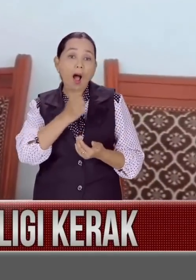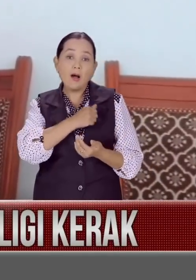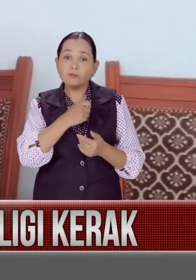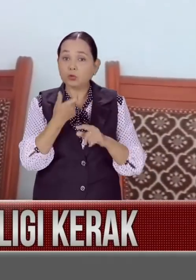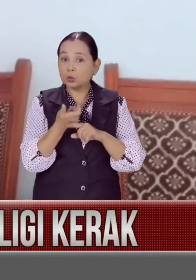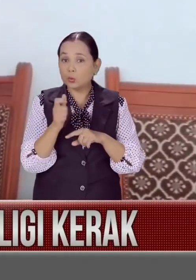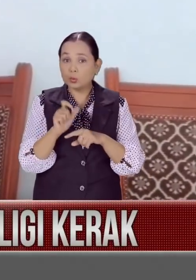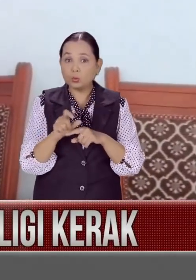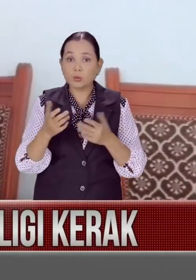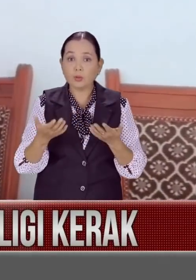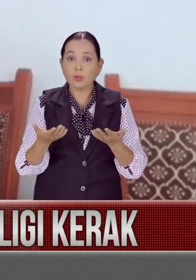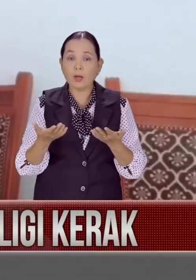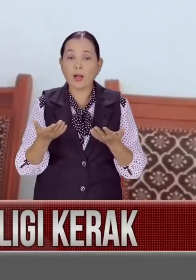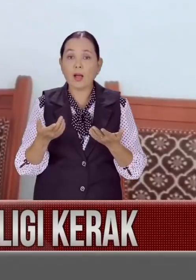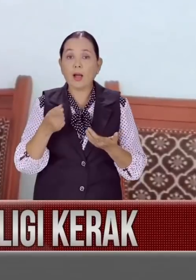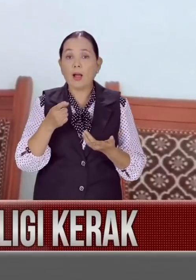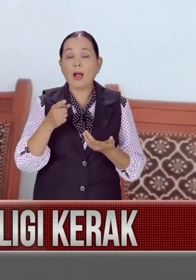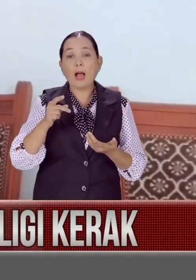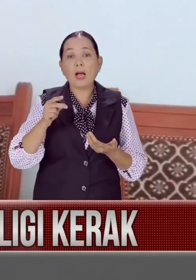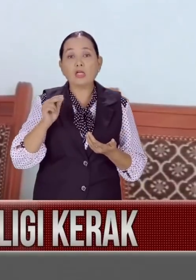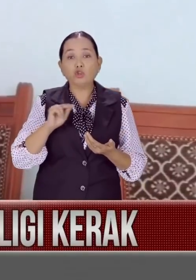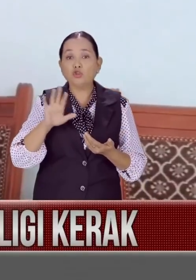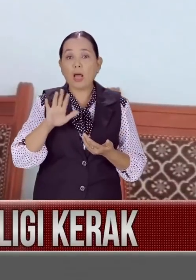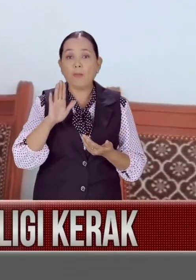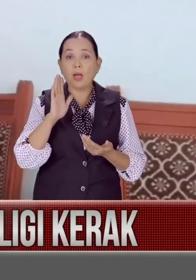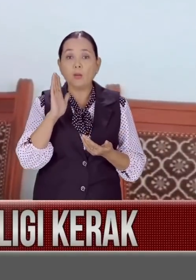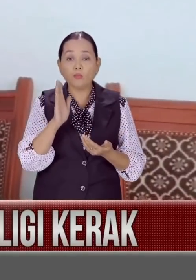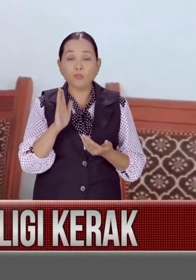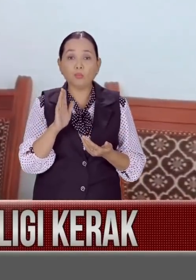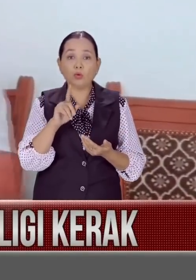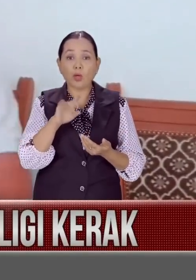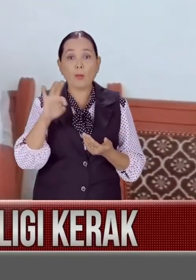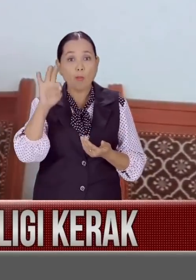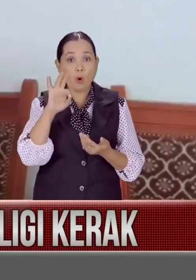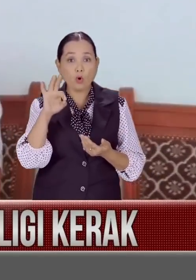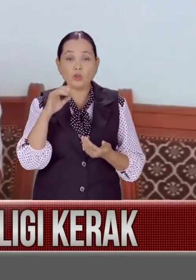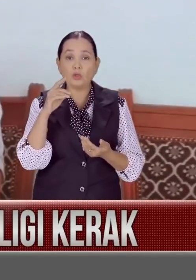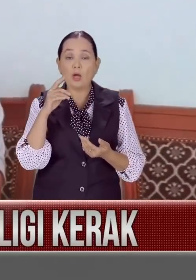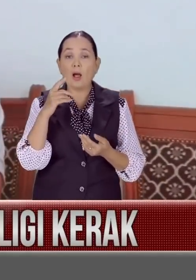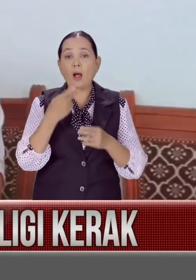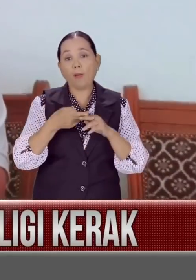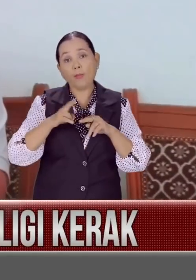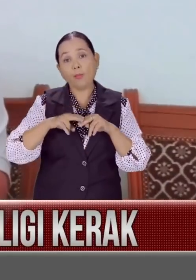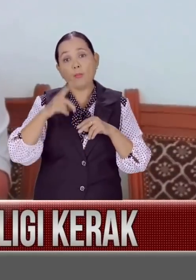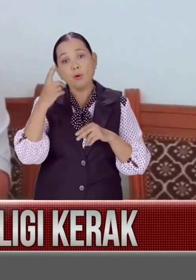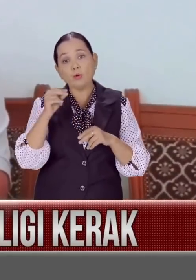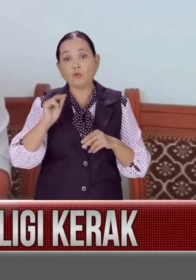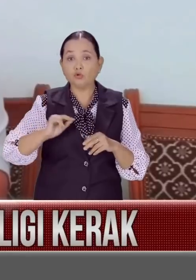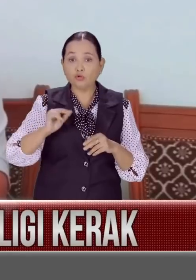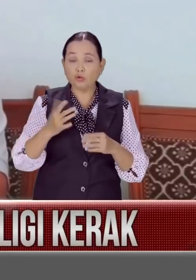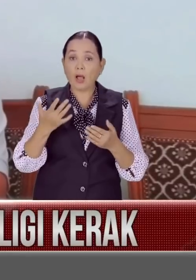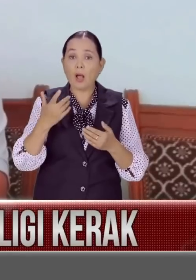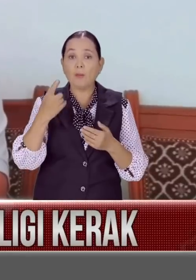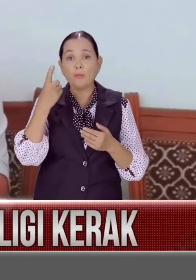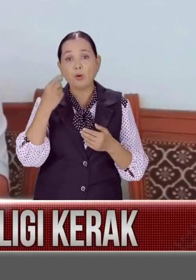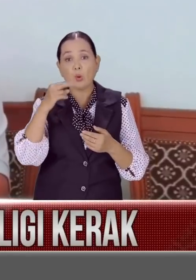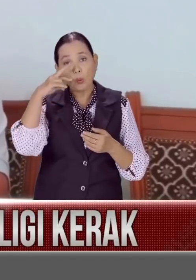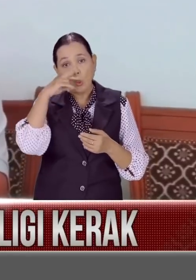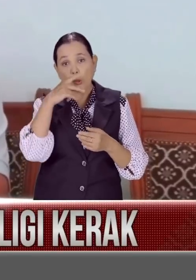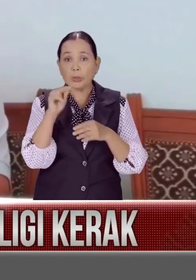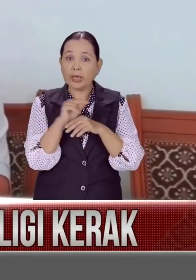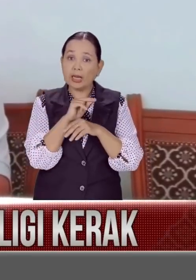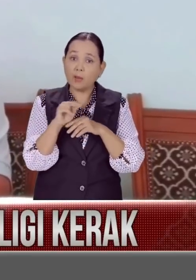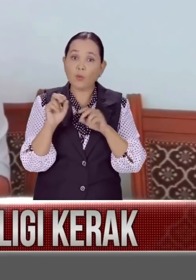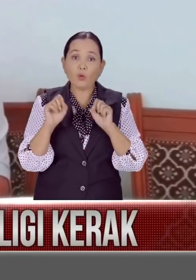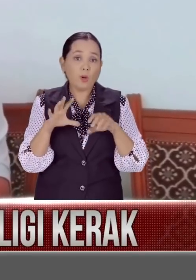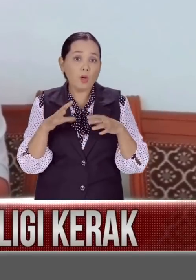bu ishlamay turgan bo'lishi ham endi bu ham bor haqiqat. Masalan, bir kun ishlab qolishi mumkin, bir kun motor buziladi, remontiga